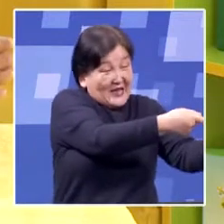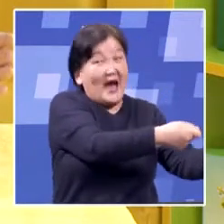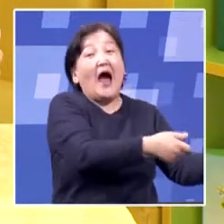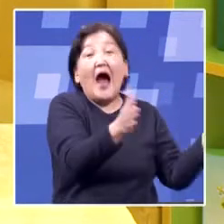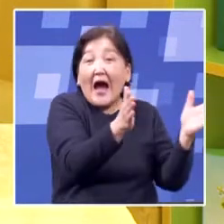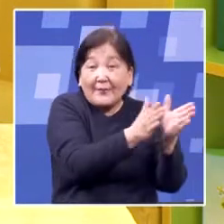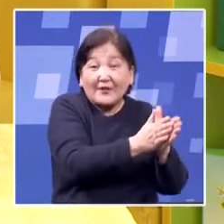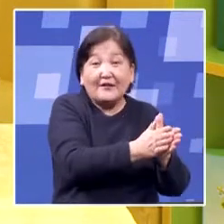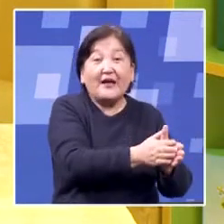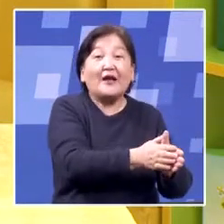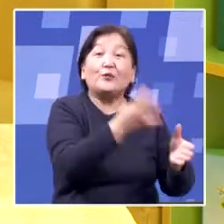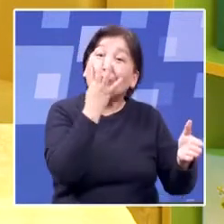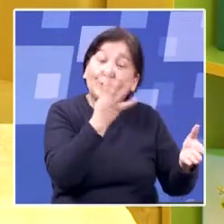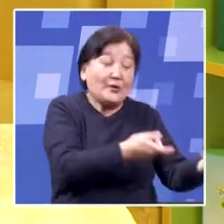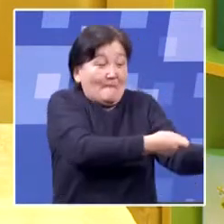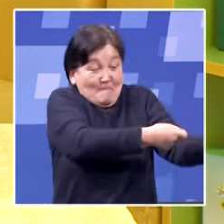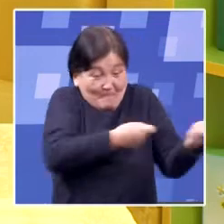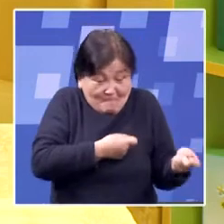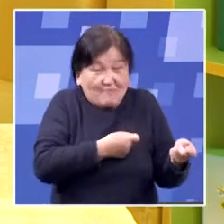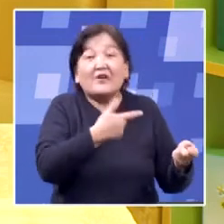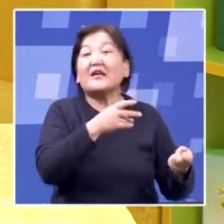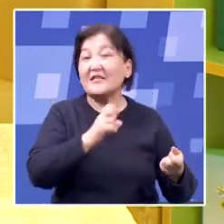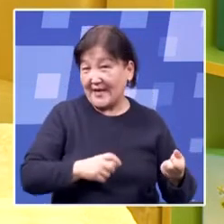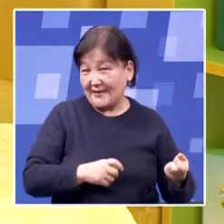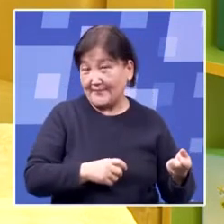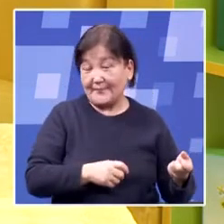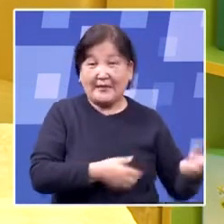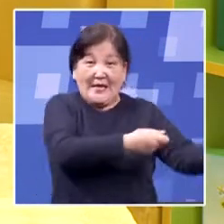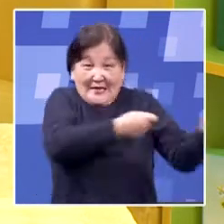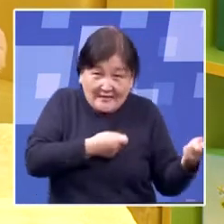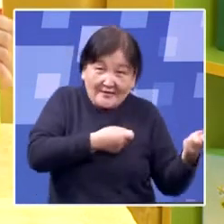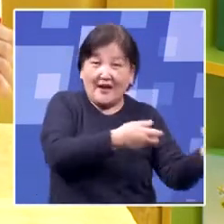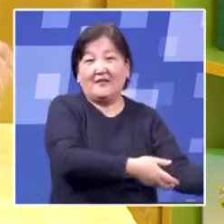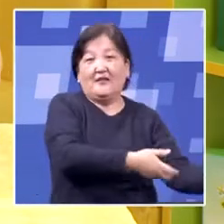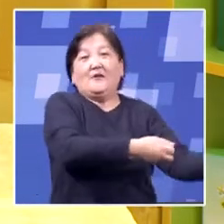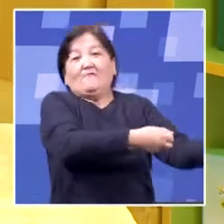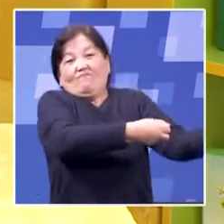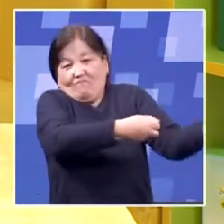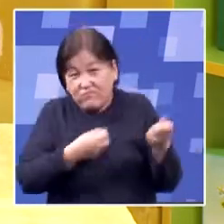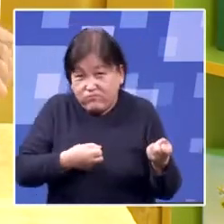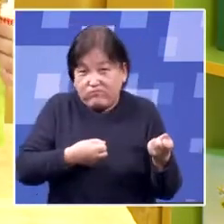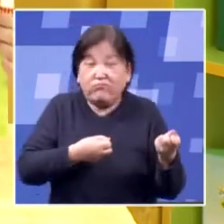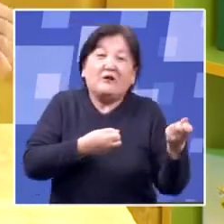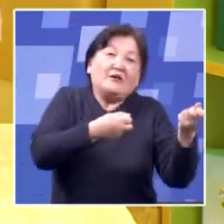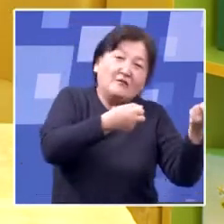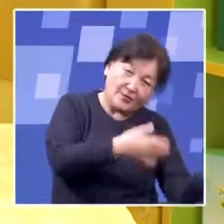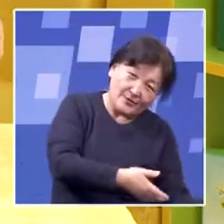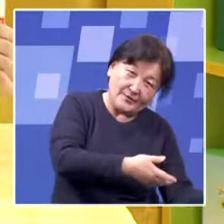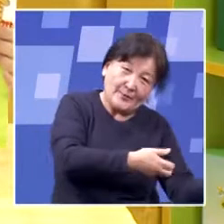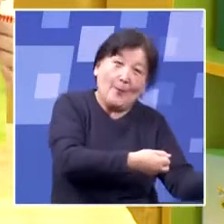хамтдаа манжингаа татжээ. Одоо бүгдээрээ дахиад дуулцгаая. Татти